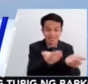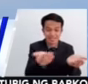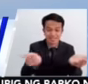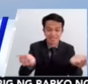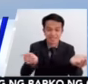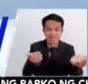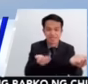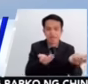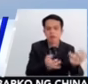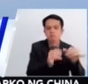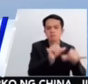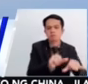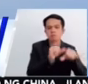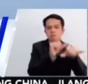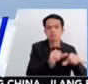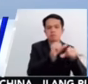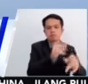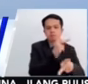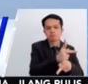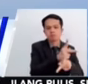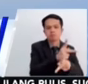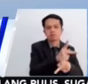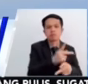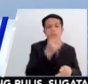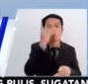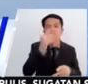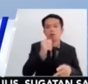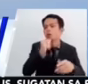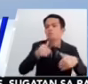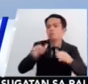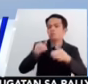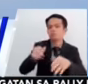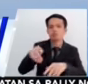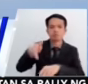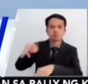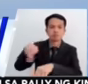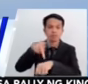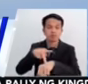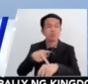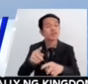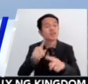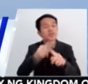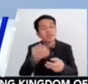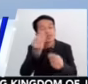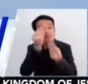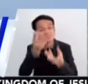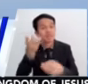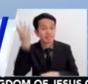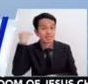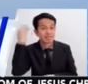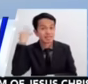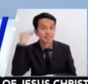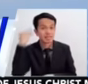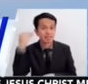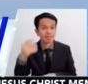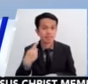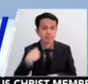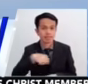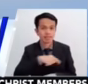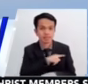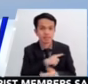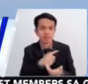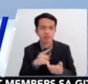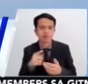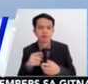Shoal para talagang hindi makapasok tayo doon. Pero Rafi, nung dati-dati, ano, pag tayo yung nag-Rorore mission papunta